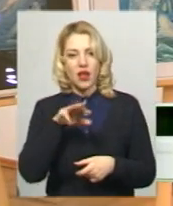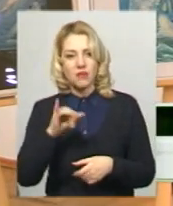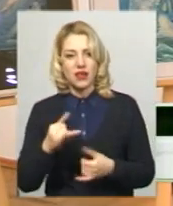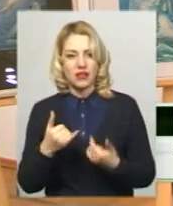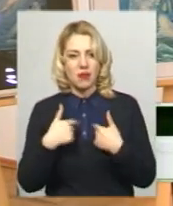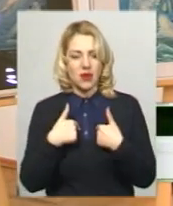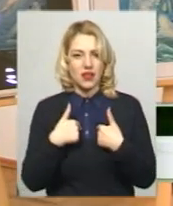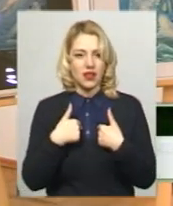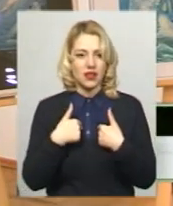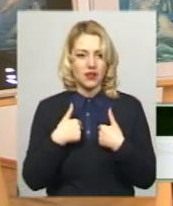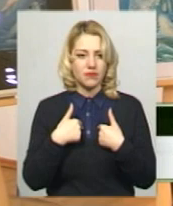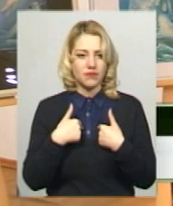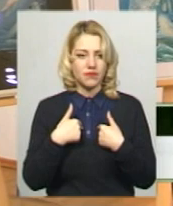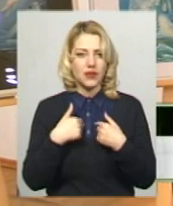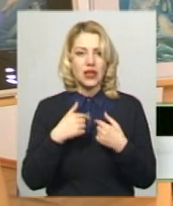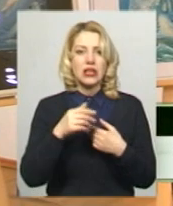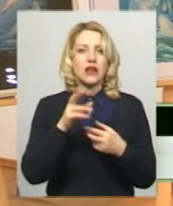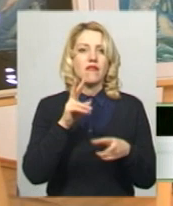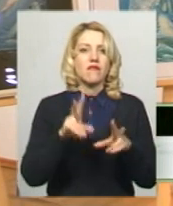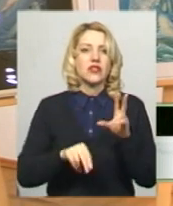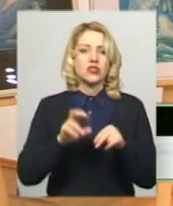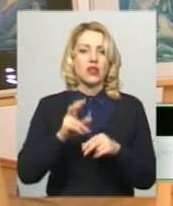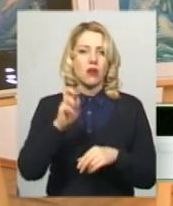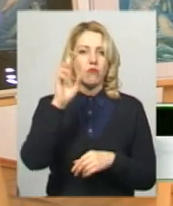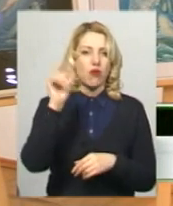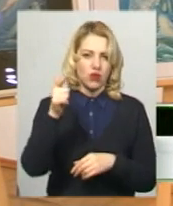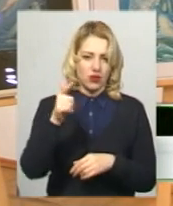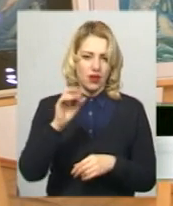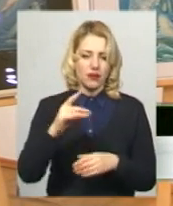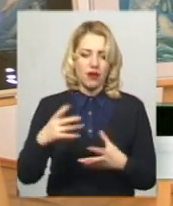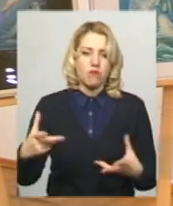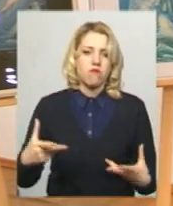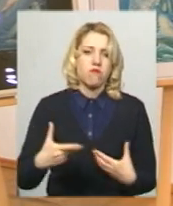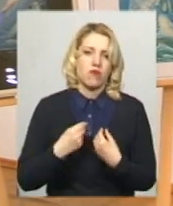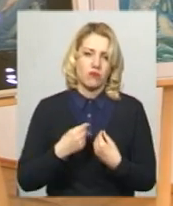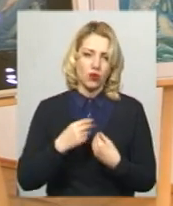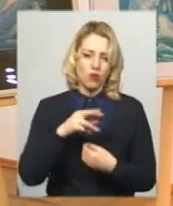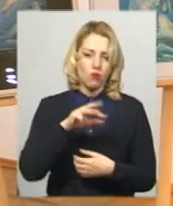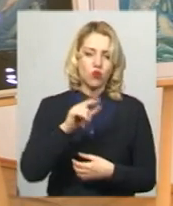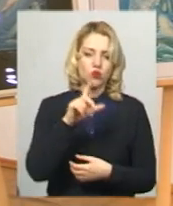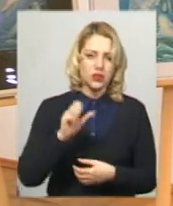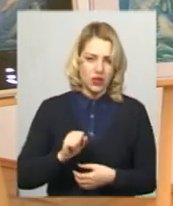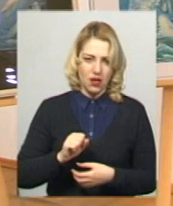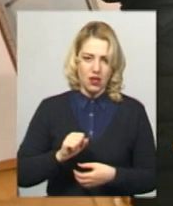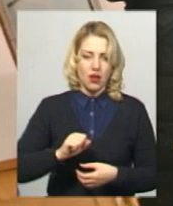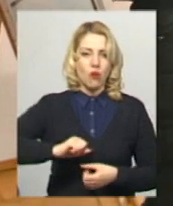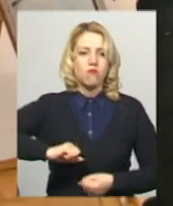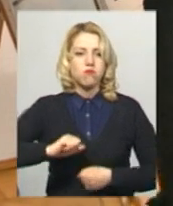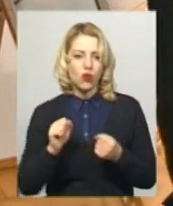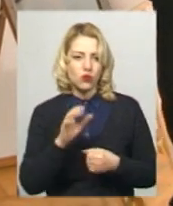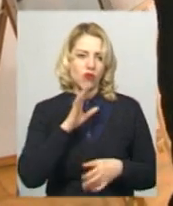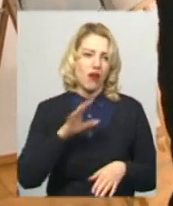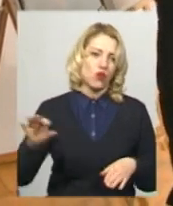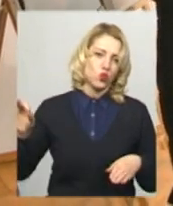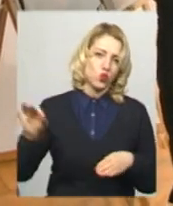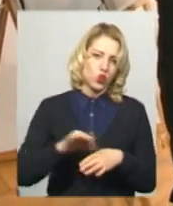мене Бог, муза, подруга. Дружина. Тетяна